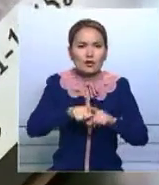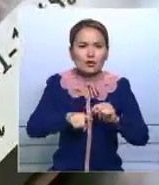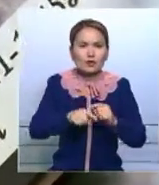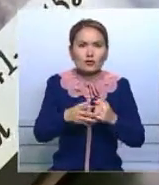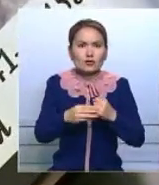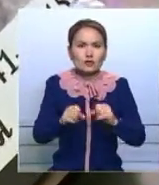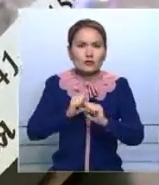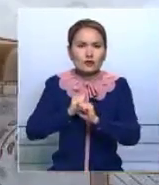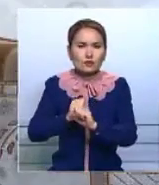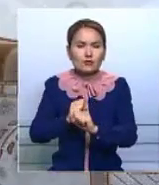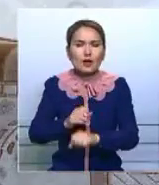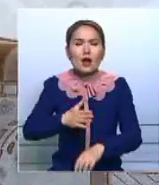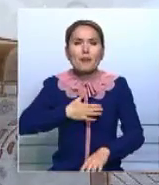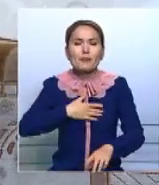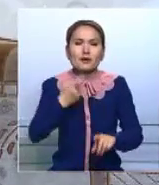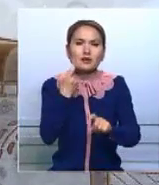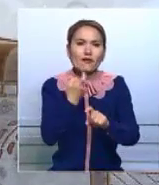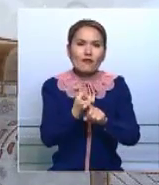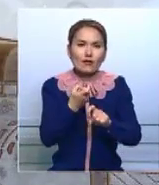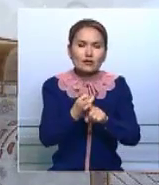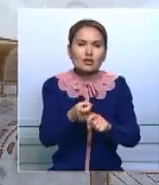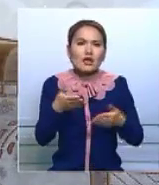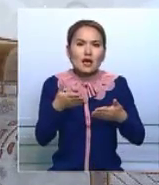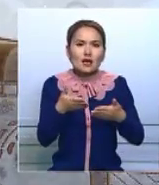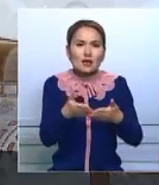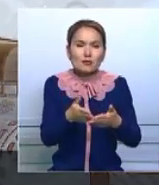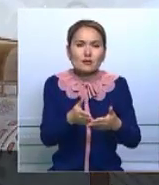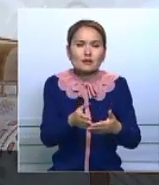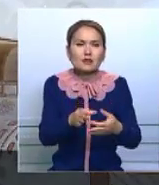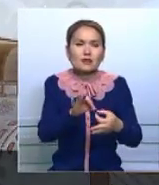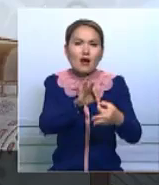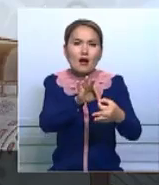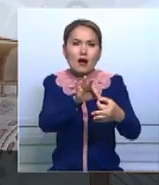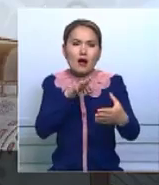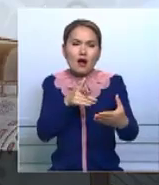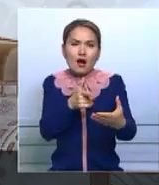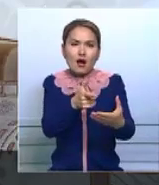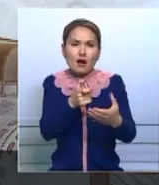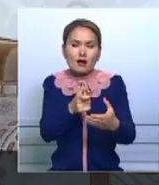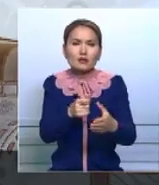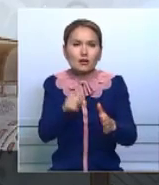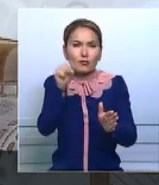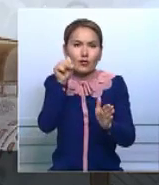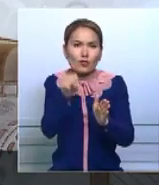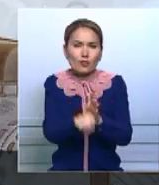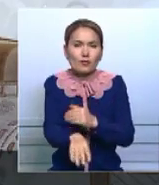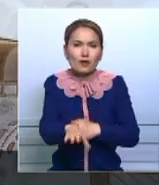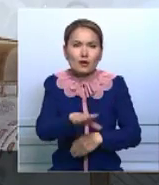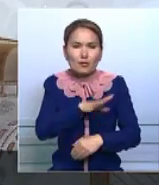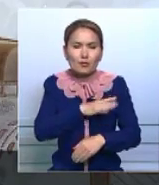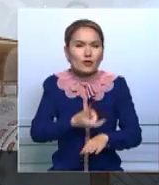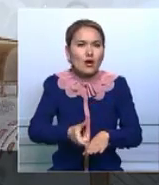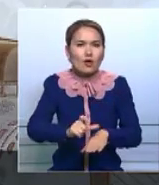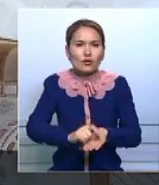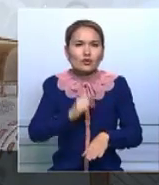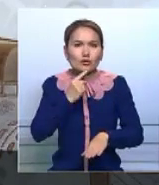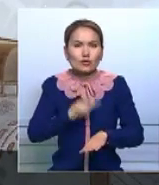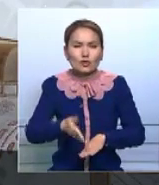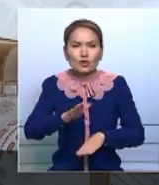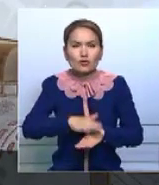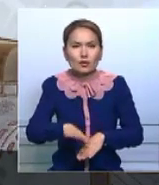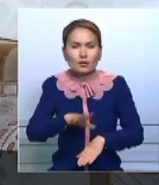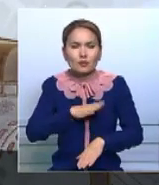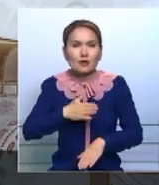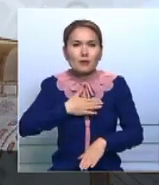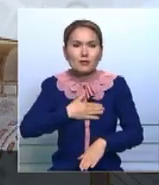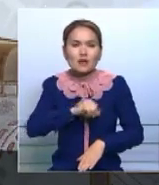ардагер. Біз фашистердің кемесін атып суға кетірдік. Оның бәрін біз бункерде отырып жасадық. Тазауа жоқ болды, жаудың қайықтарын өткізіп